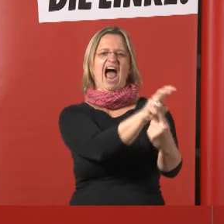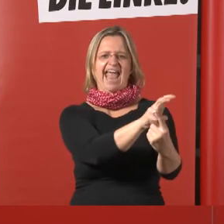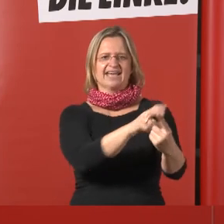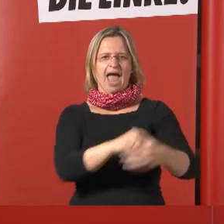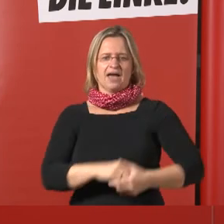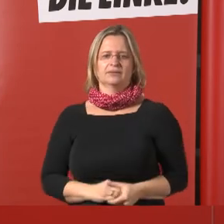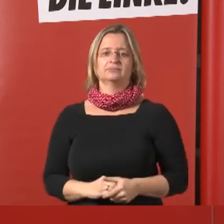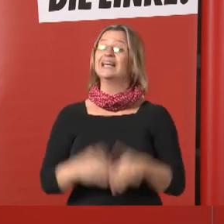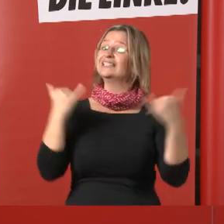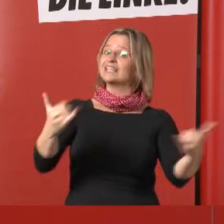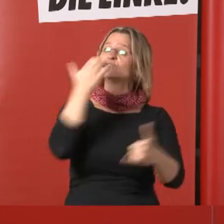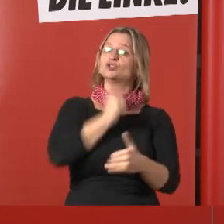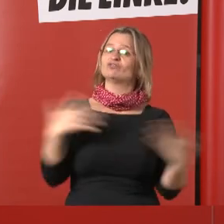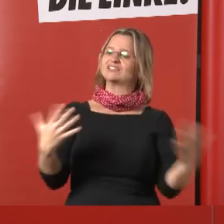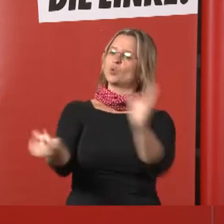sondern schlichtweg feige.